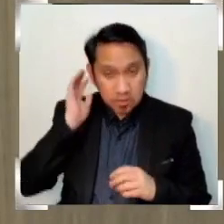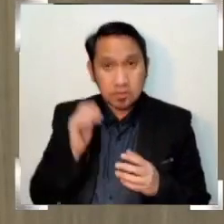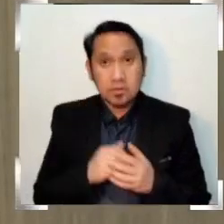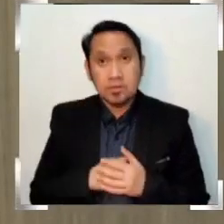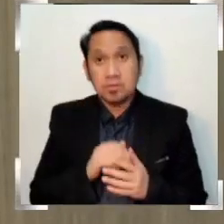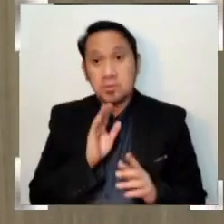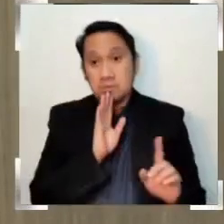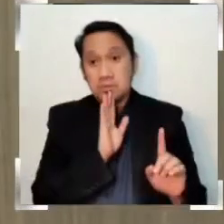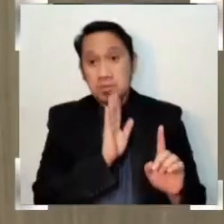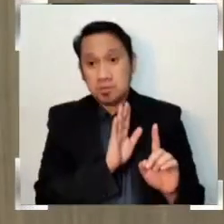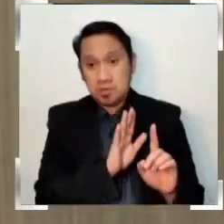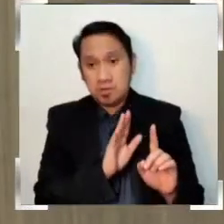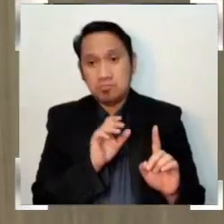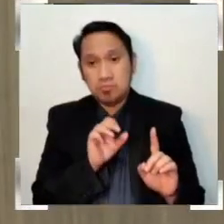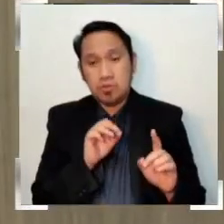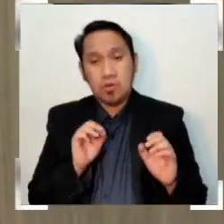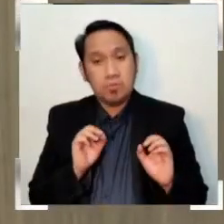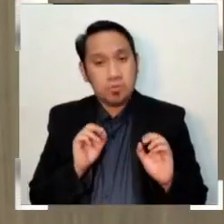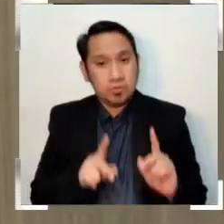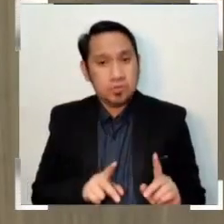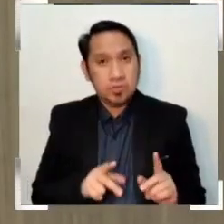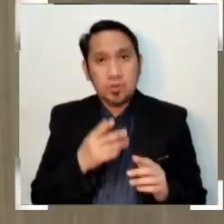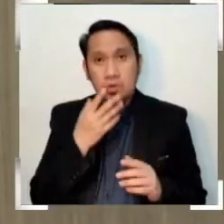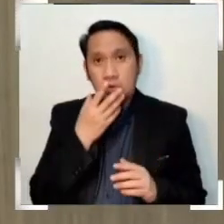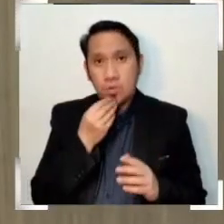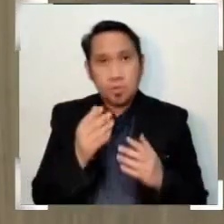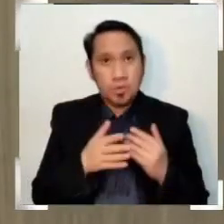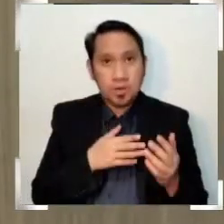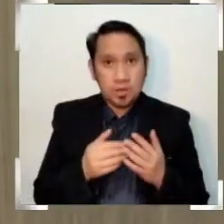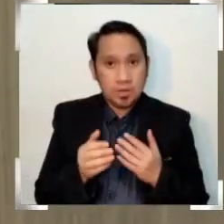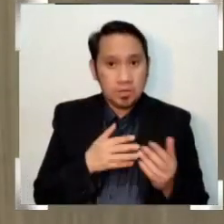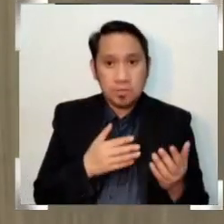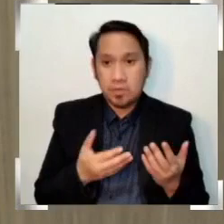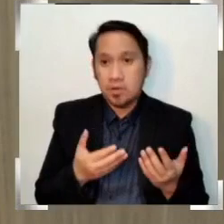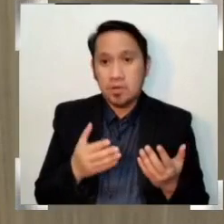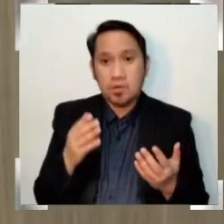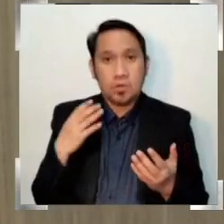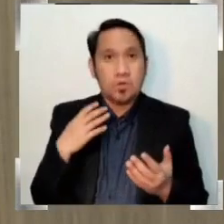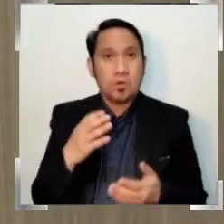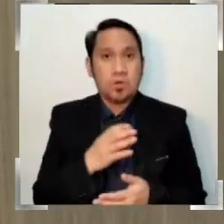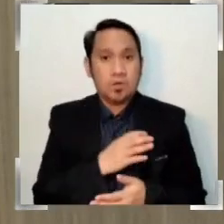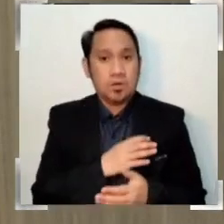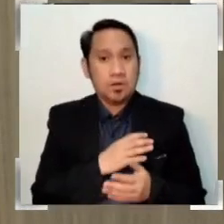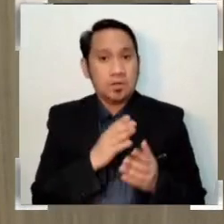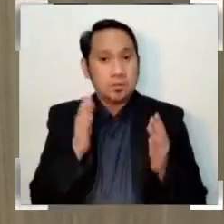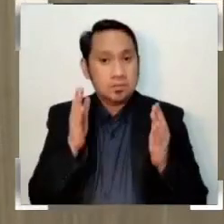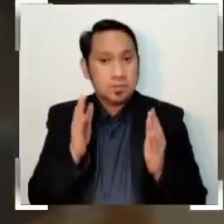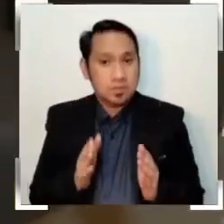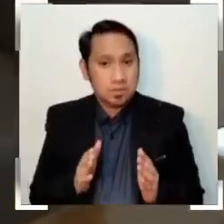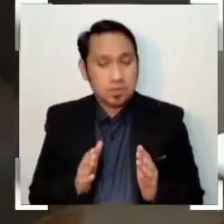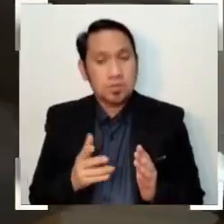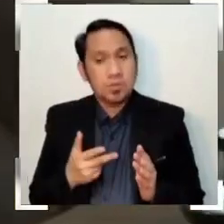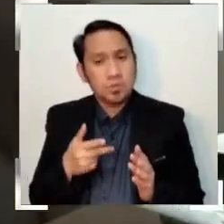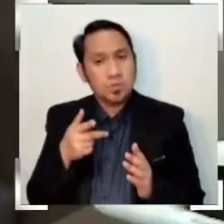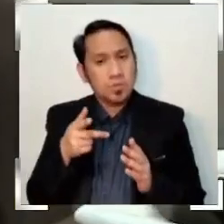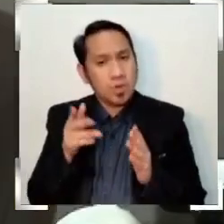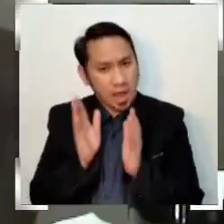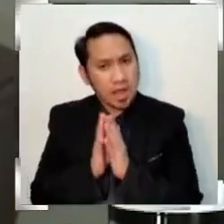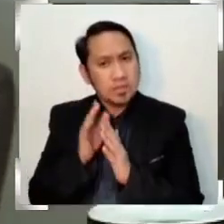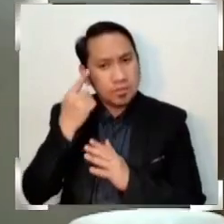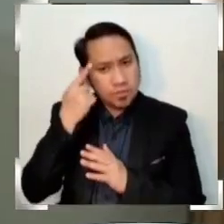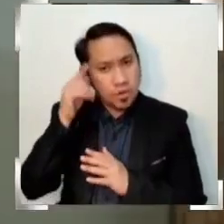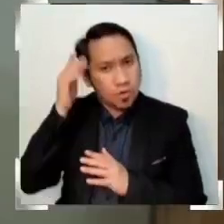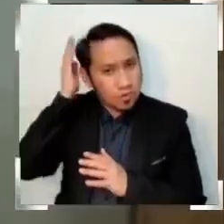ng kahit sino mang congressman na to request for reconsideration. Yan daw mismo